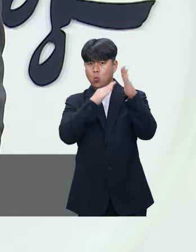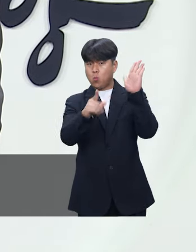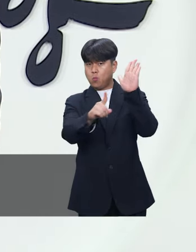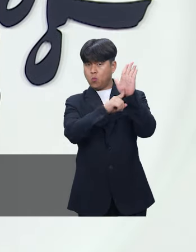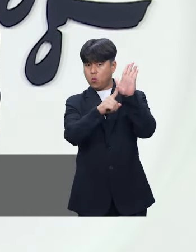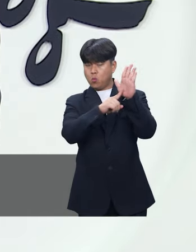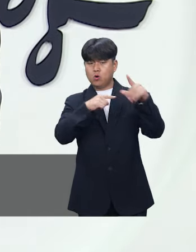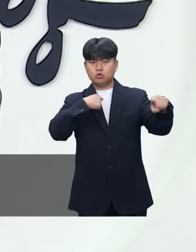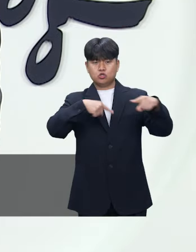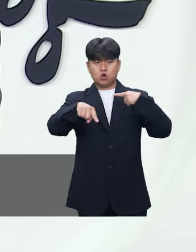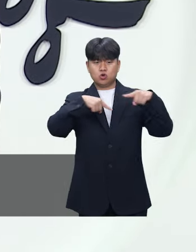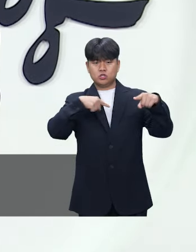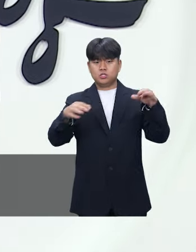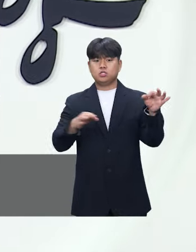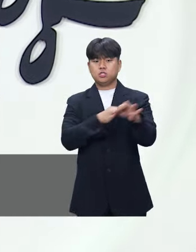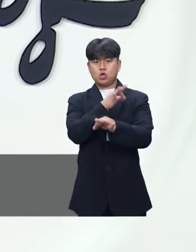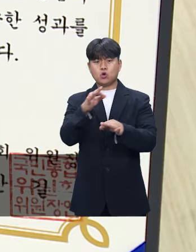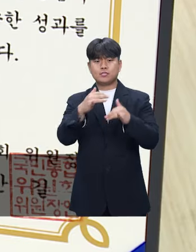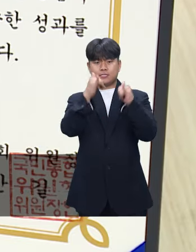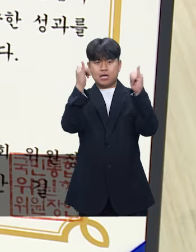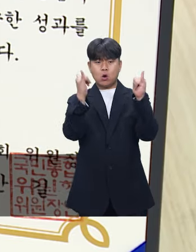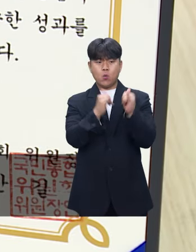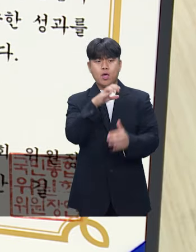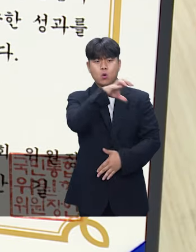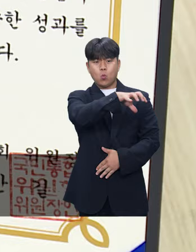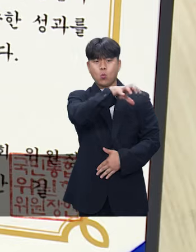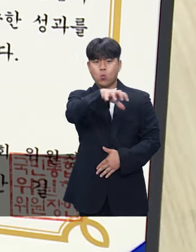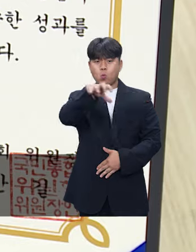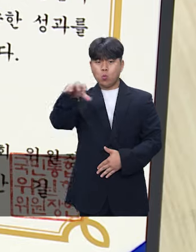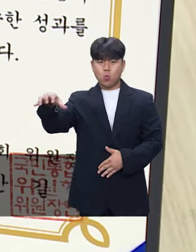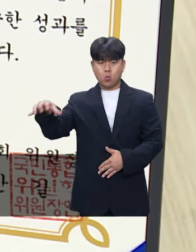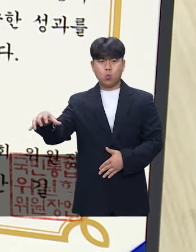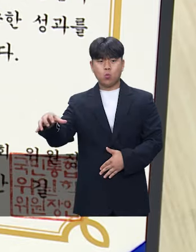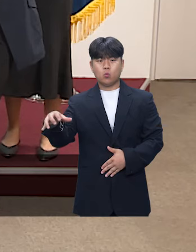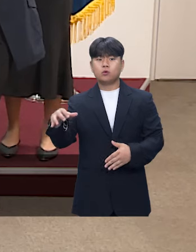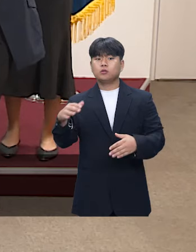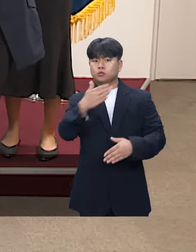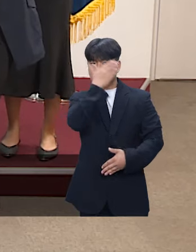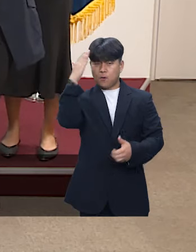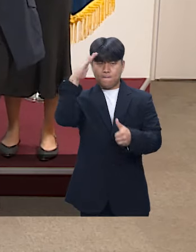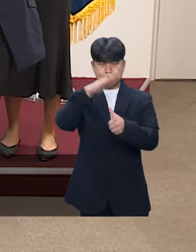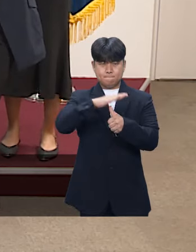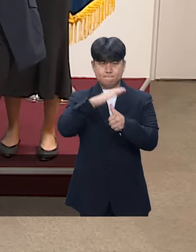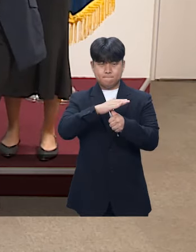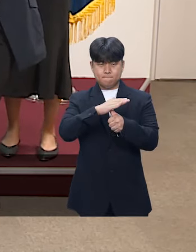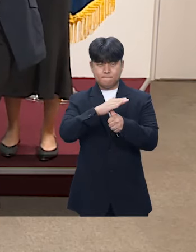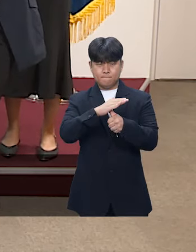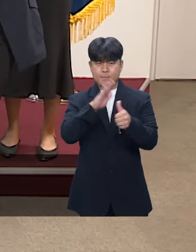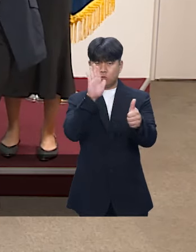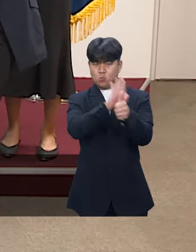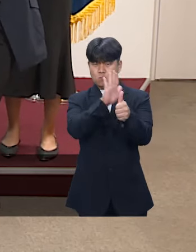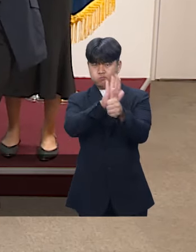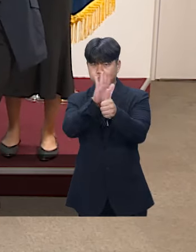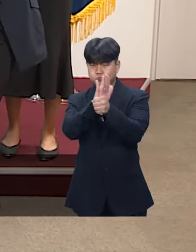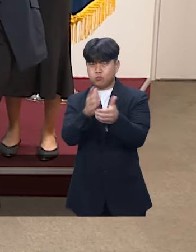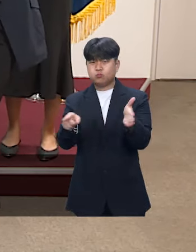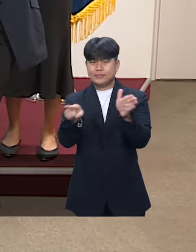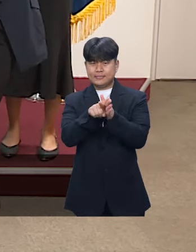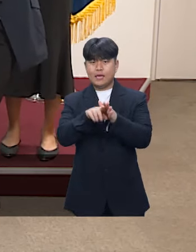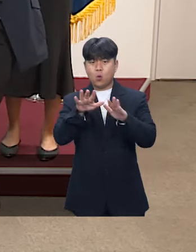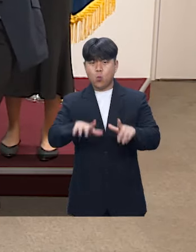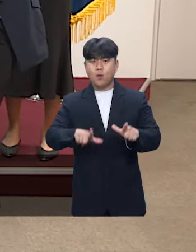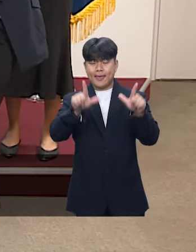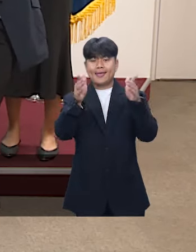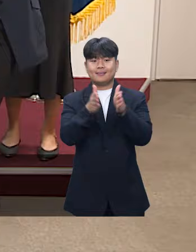공모는 정치, 경제, 사회 분야에서 청년의 참여 여건을 마련하고 청년의 지역사회 참여를 활성화하기 위해 올해